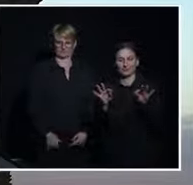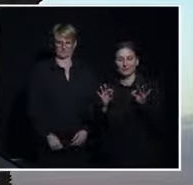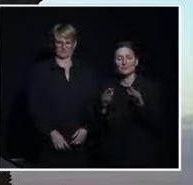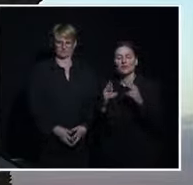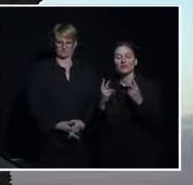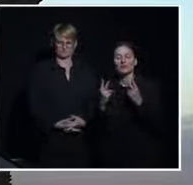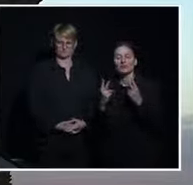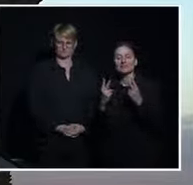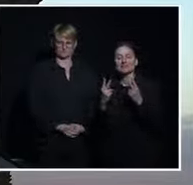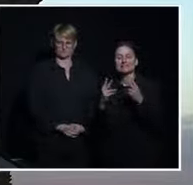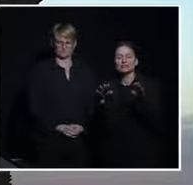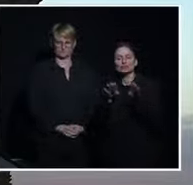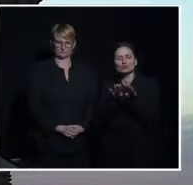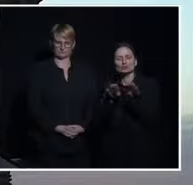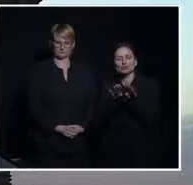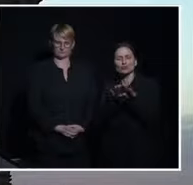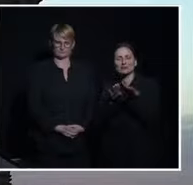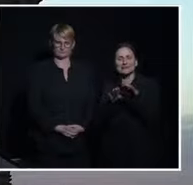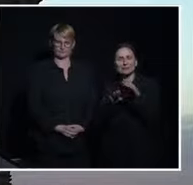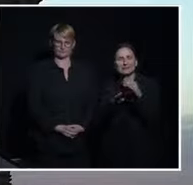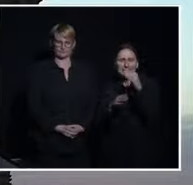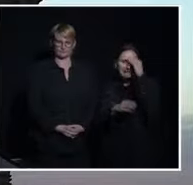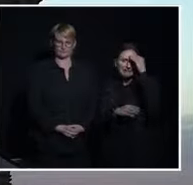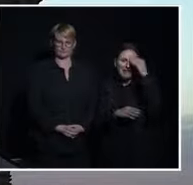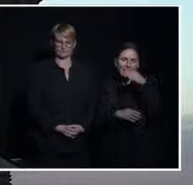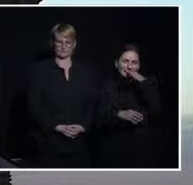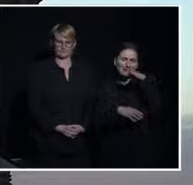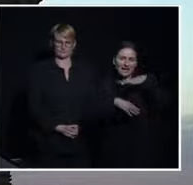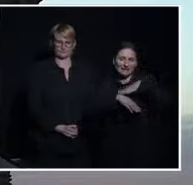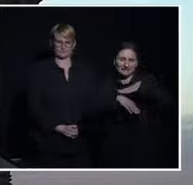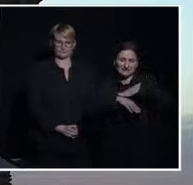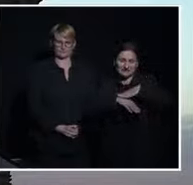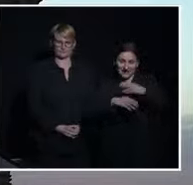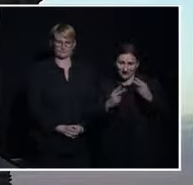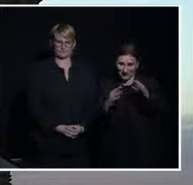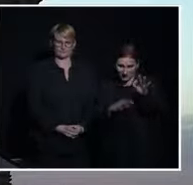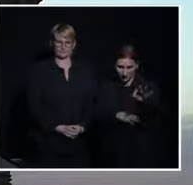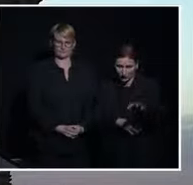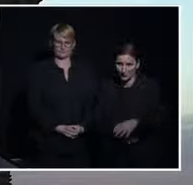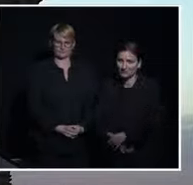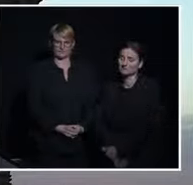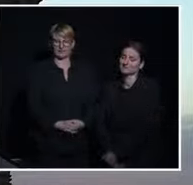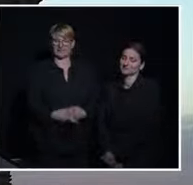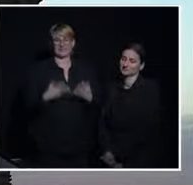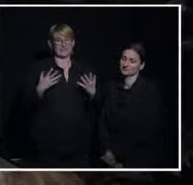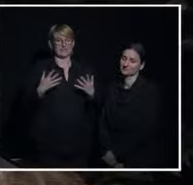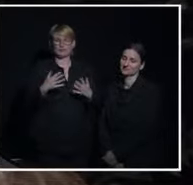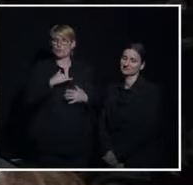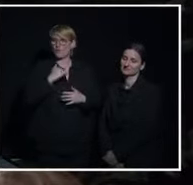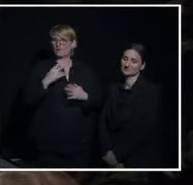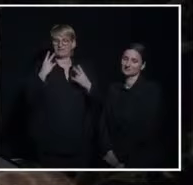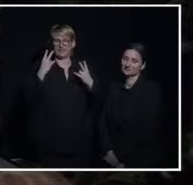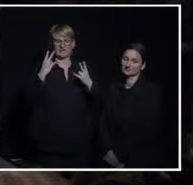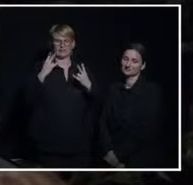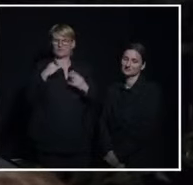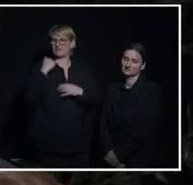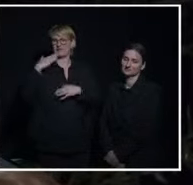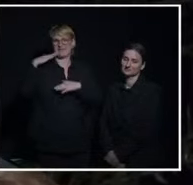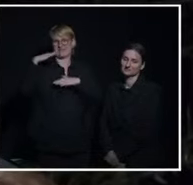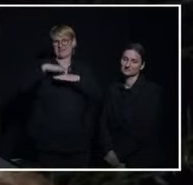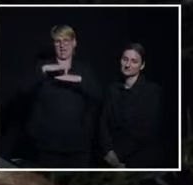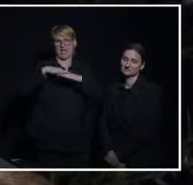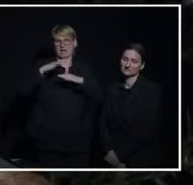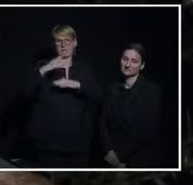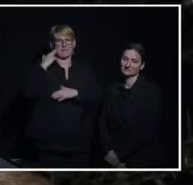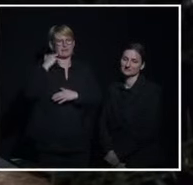der NS-Zeit auch in der Schule oder für Sie selber? Also ich finde es sehr wichtig, weil einfach so viele Namen immer noch unentdeckt sind und wir so wenig